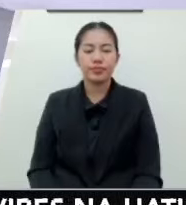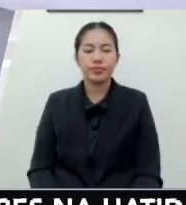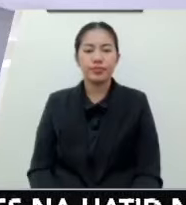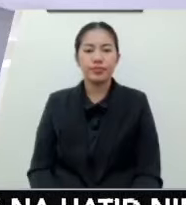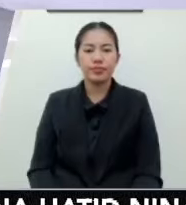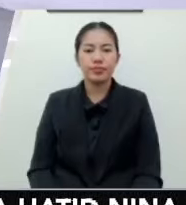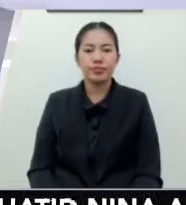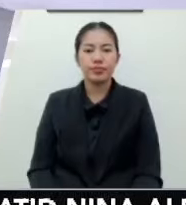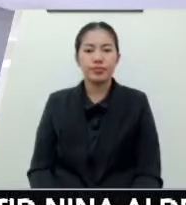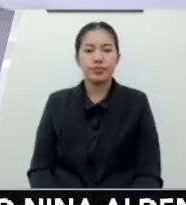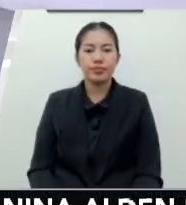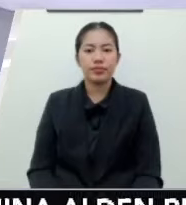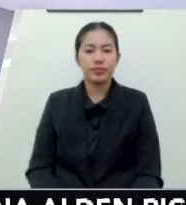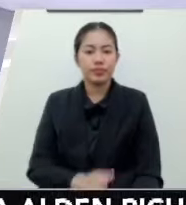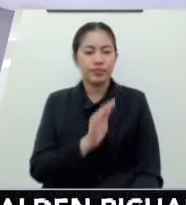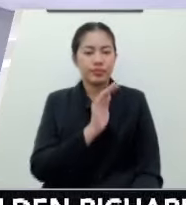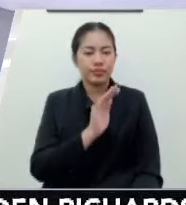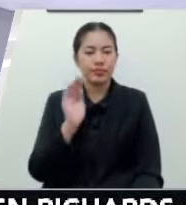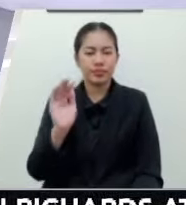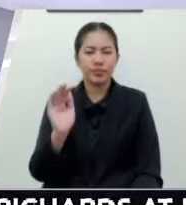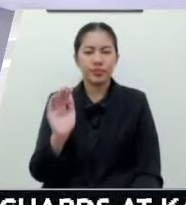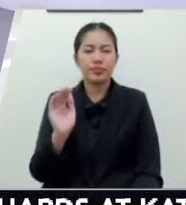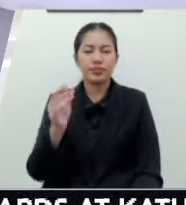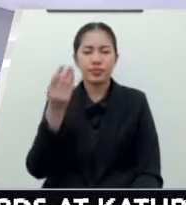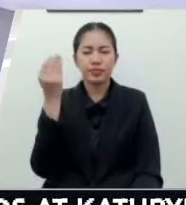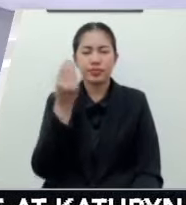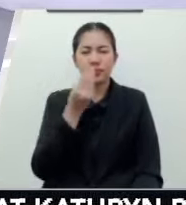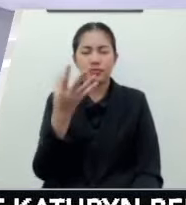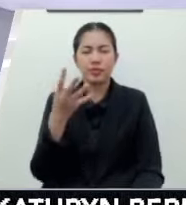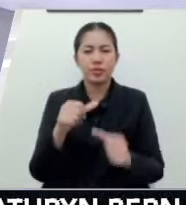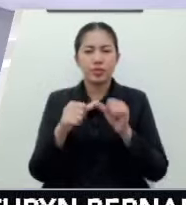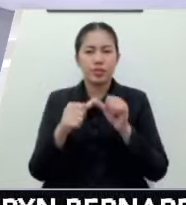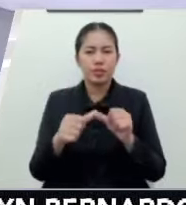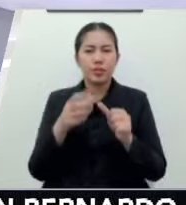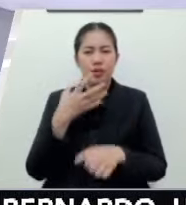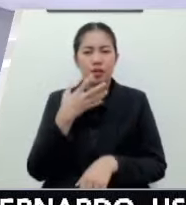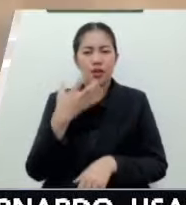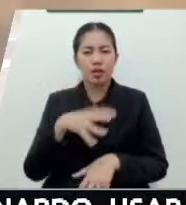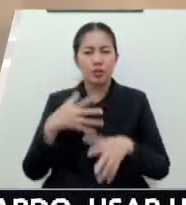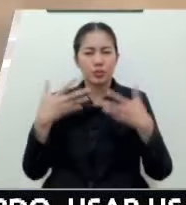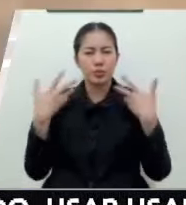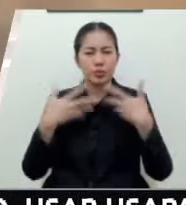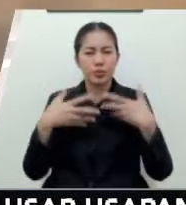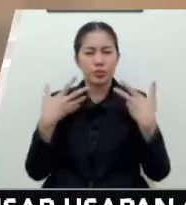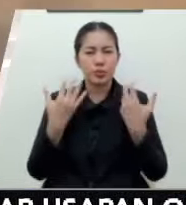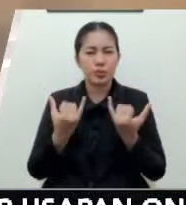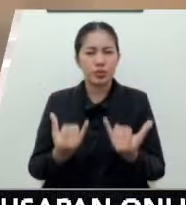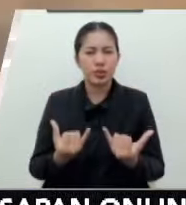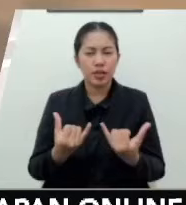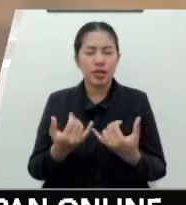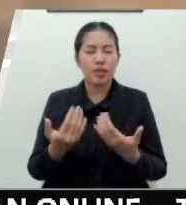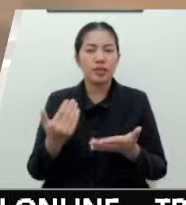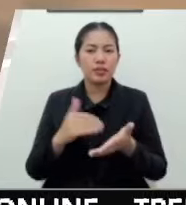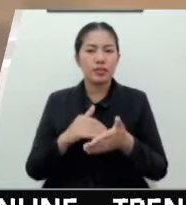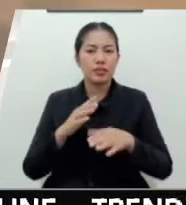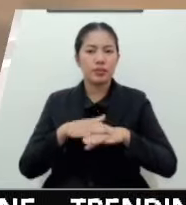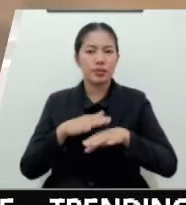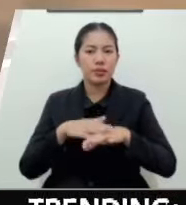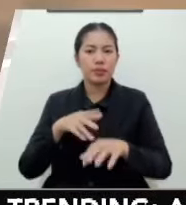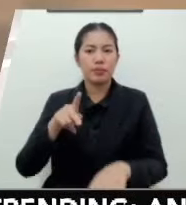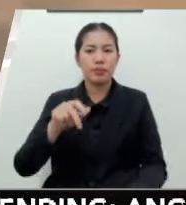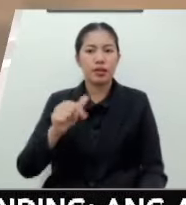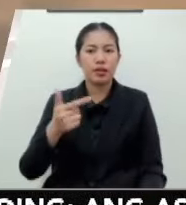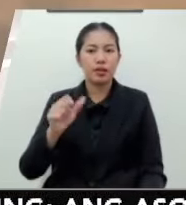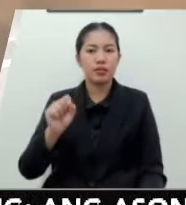Mga kapuso, magpapatuloy ang matinding init at atilinsangan sa bansa ngayon pong araw. Muling paalala ng PAGASA, posible ang heat cramps,